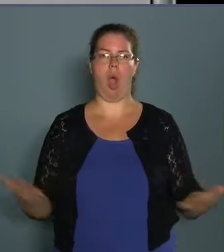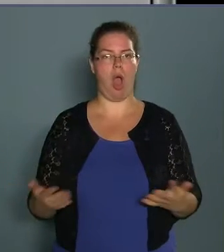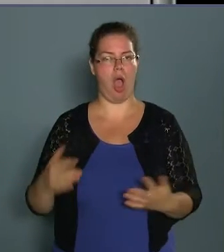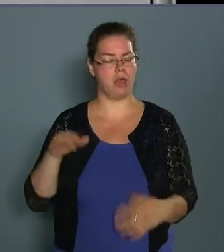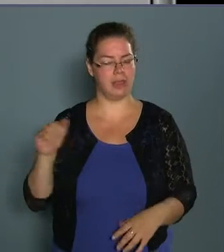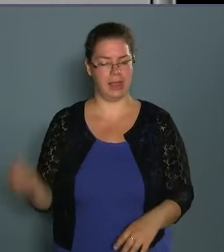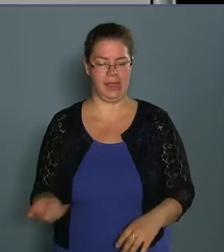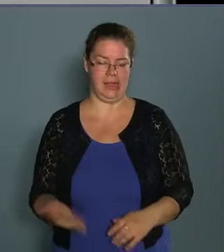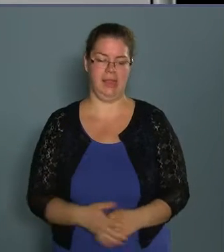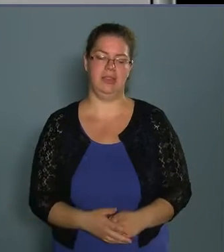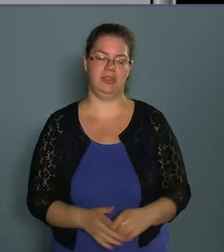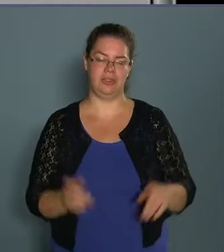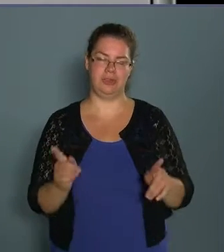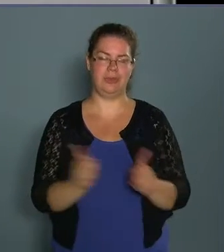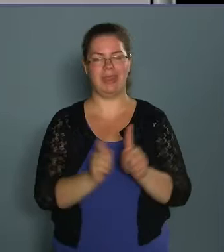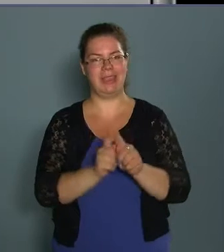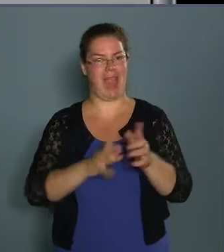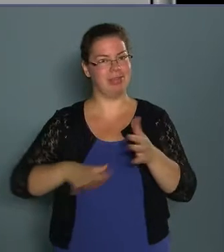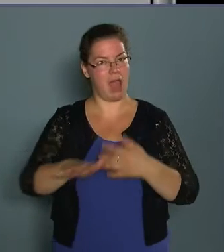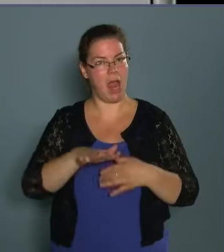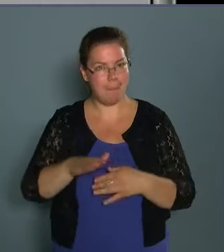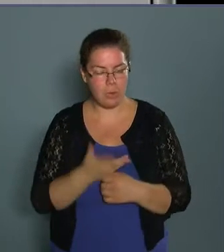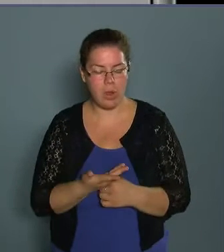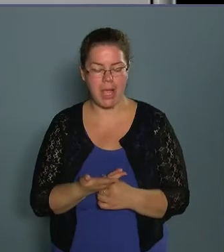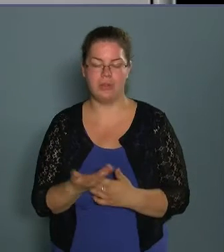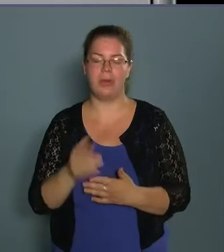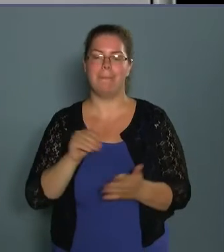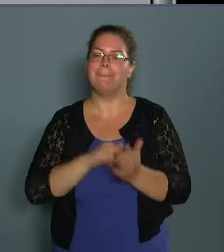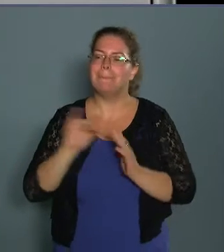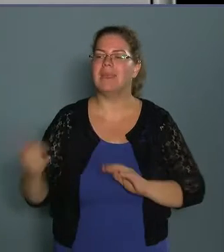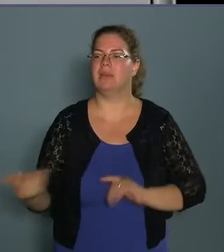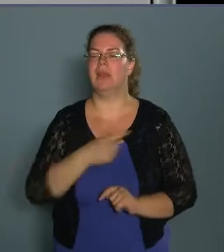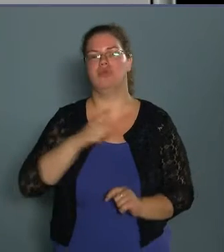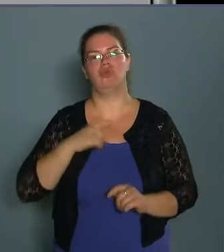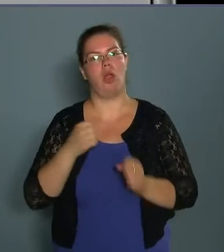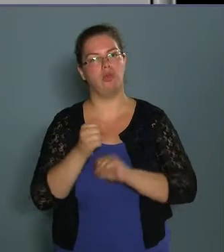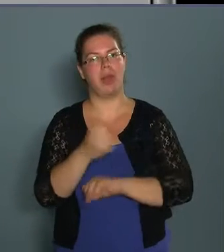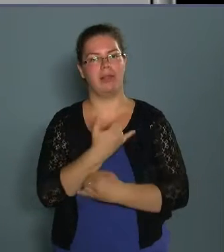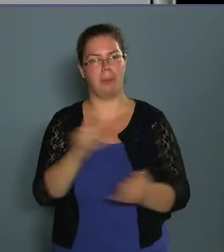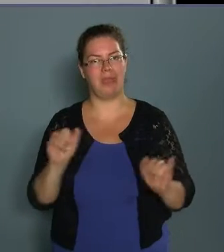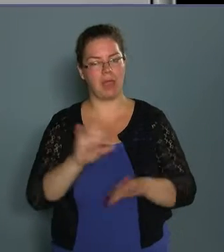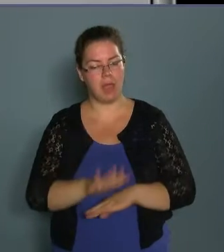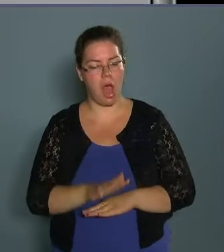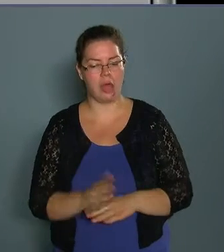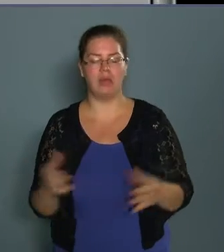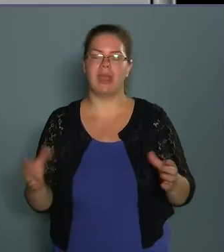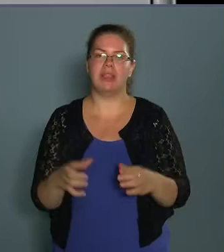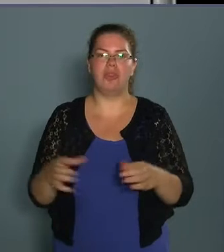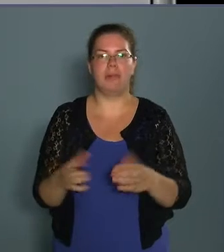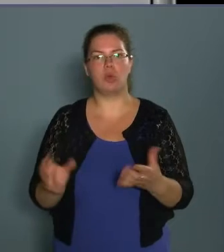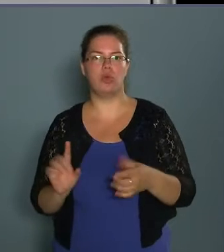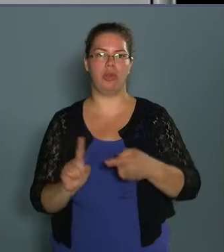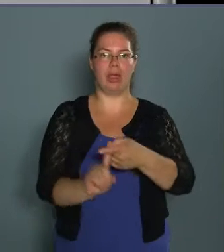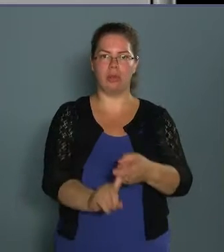és egy ilyen település, mégiscsak törekszik mindenki arra, hogy valami kisebb